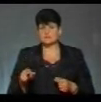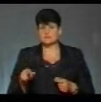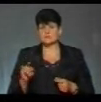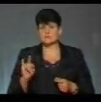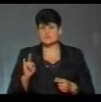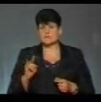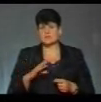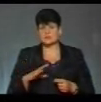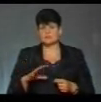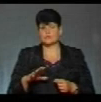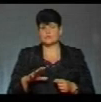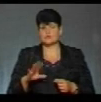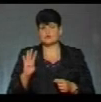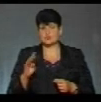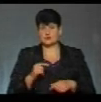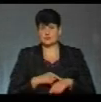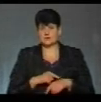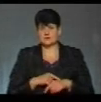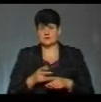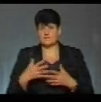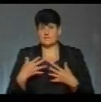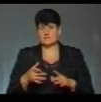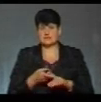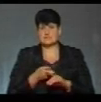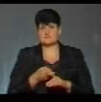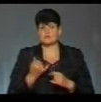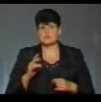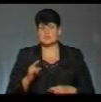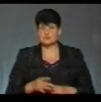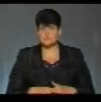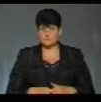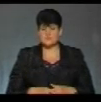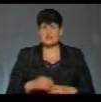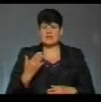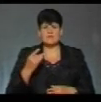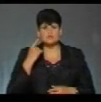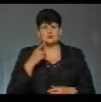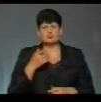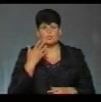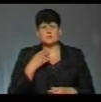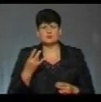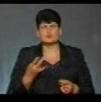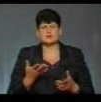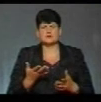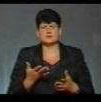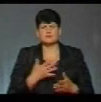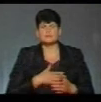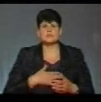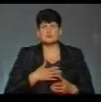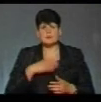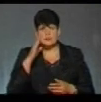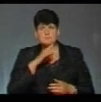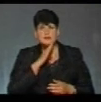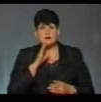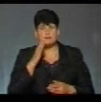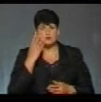4 години, біля 4 години вже вдома. Вона з ним втратила зв'язок. От, на вашу думку, коли потрібно бити на сполох батькам, коли